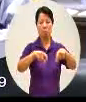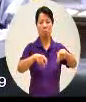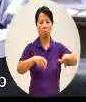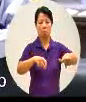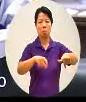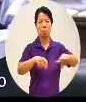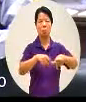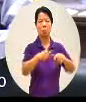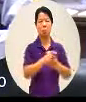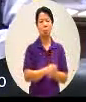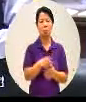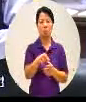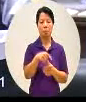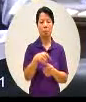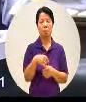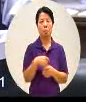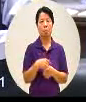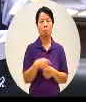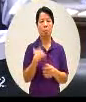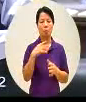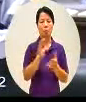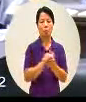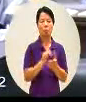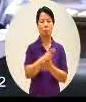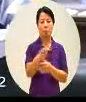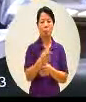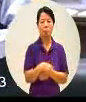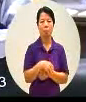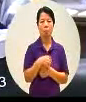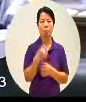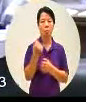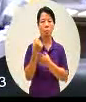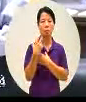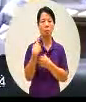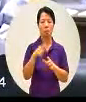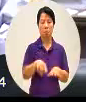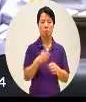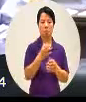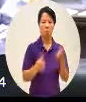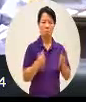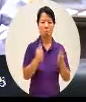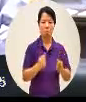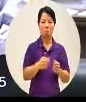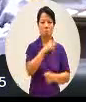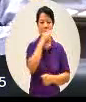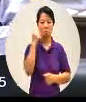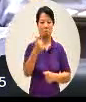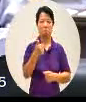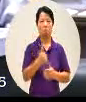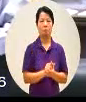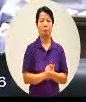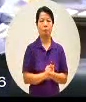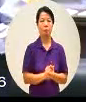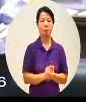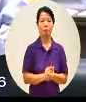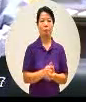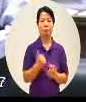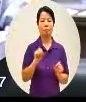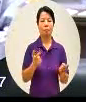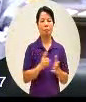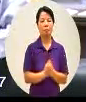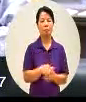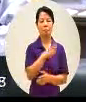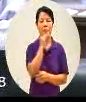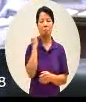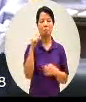牛啊！迄个朋友伊的职务袂歹呢，伊塞的是好车呢。伊塞的咪讲迄种重工